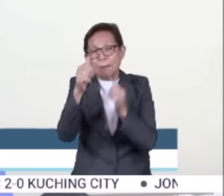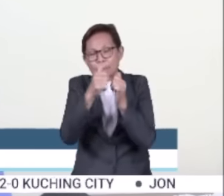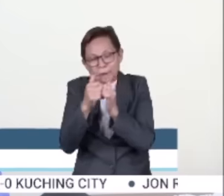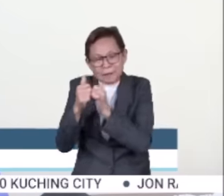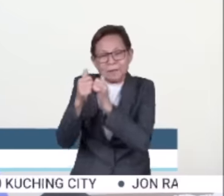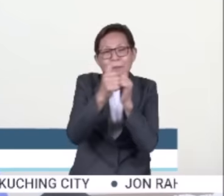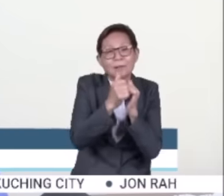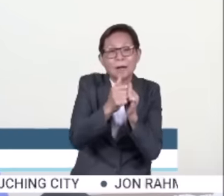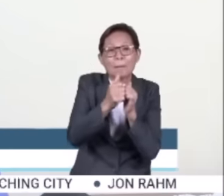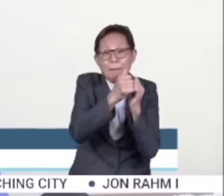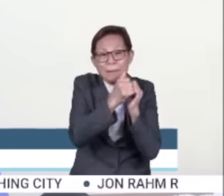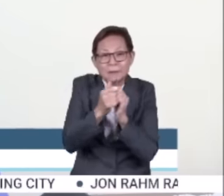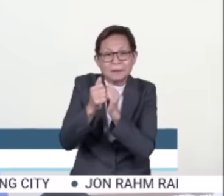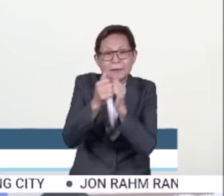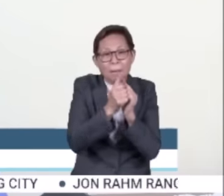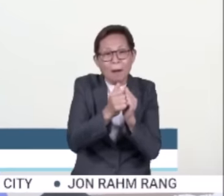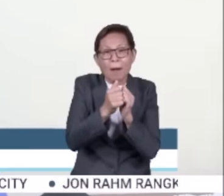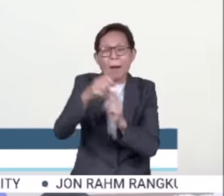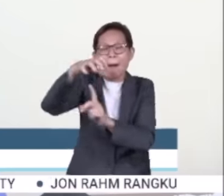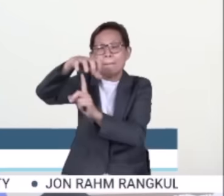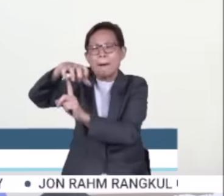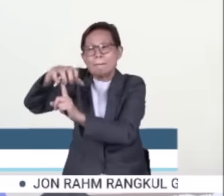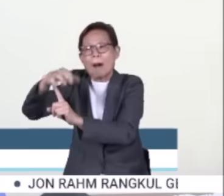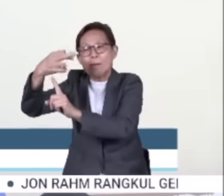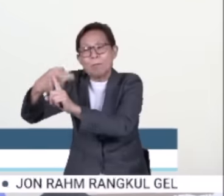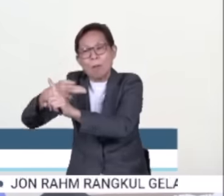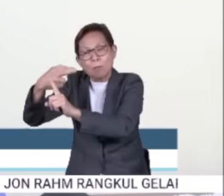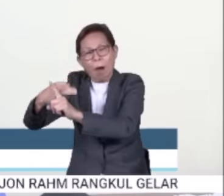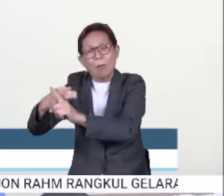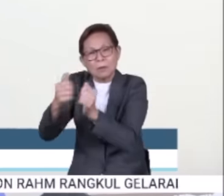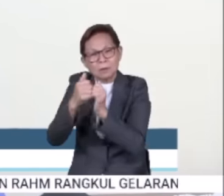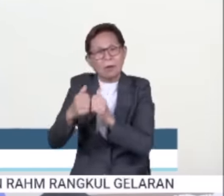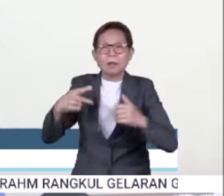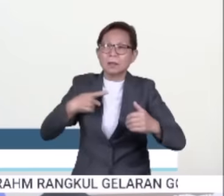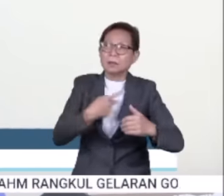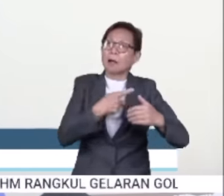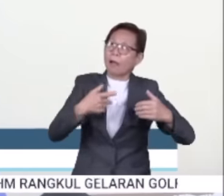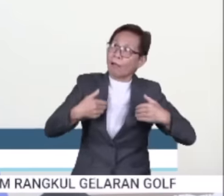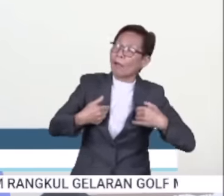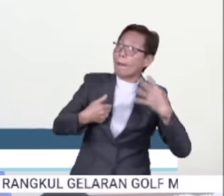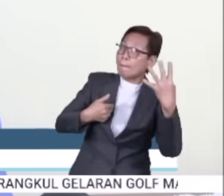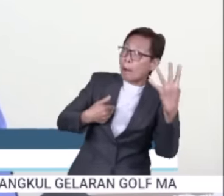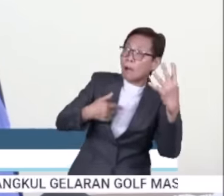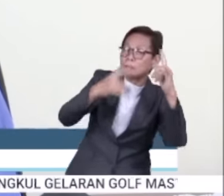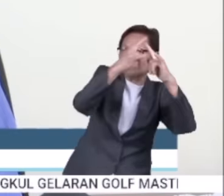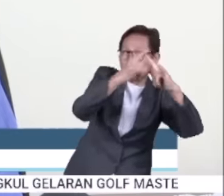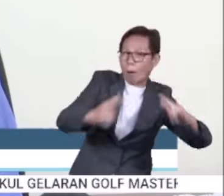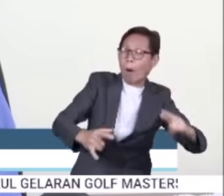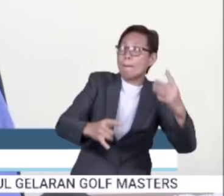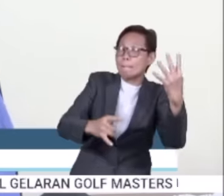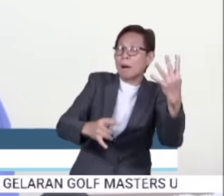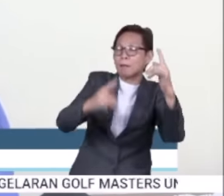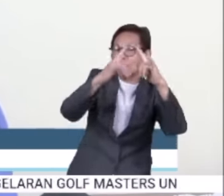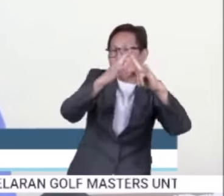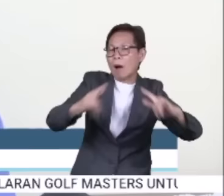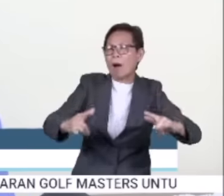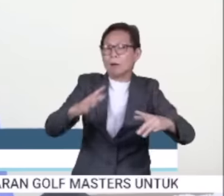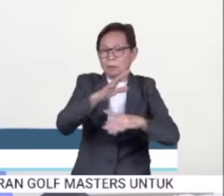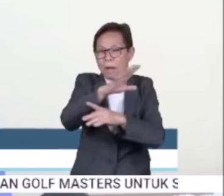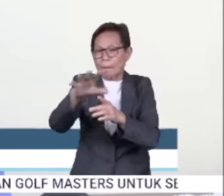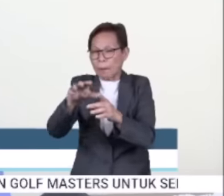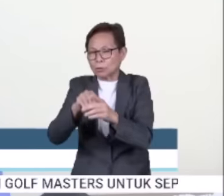bersama-sama dengan bazar Ramadan di Kelebak. Kita ada 4 khemah di sana yang termasuk